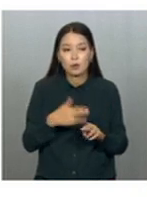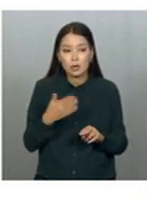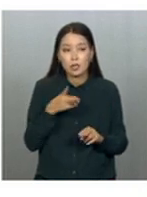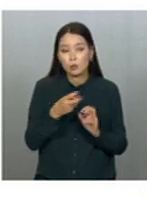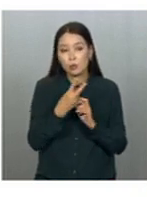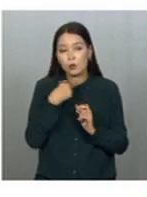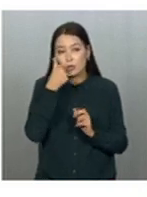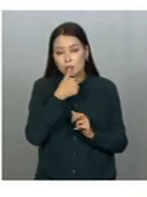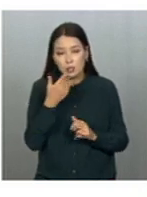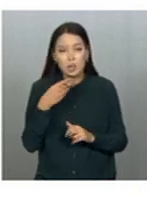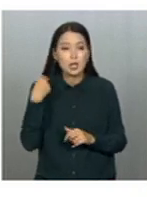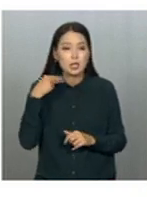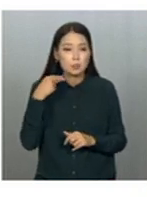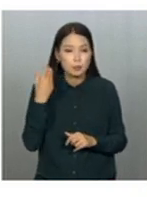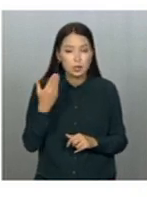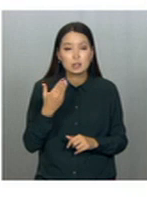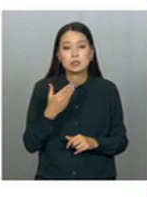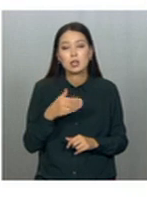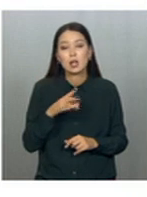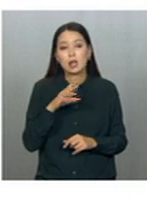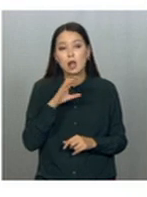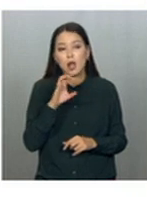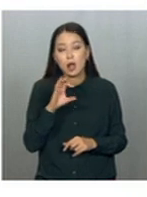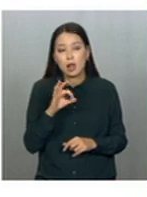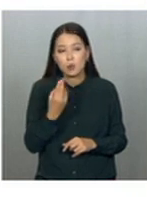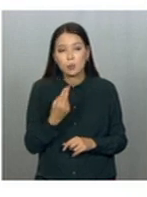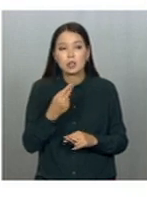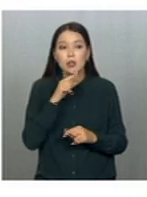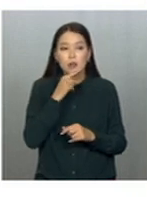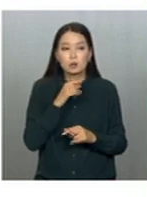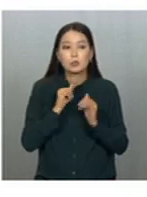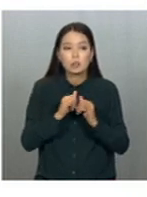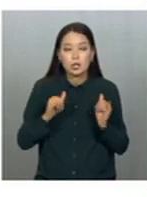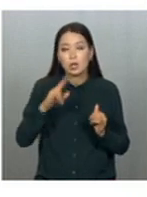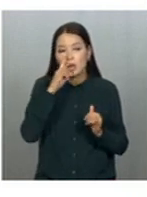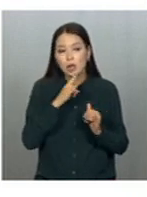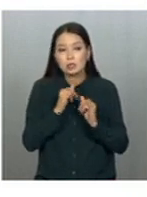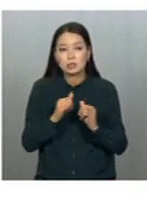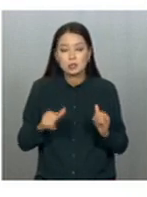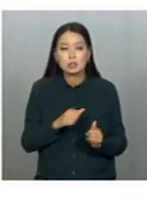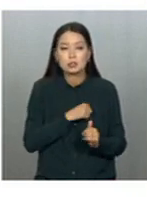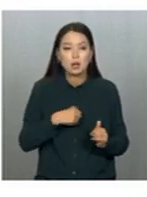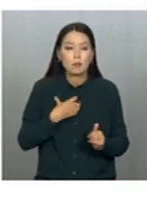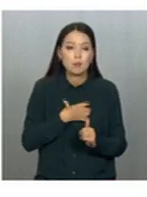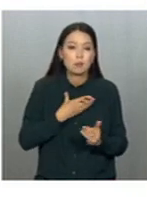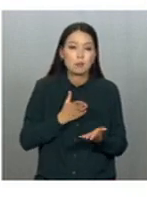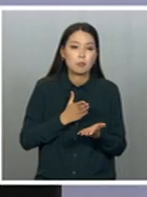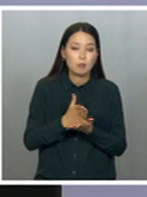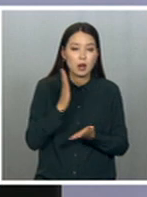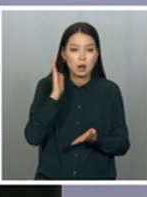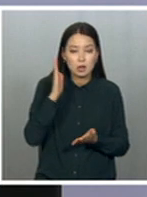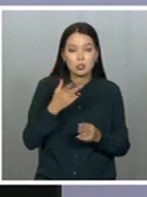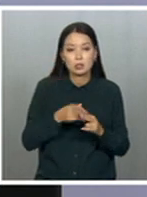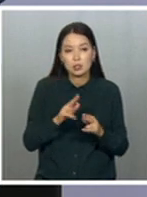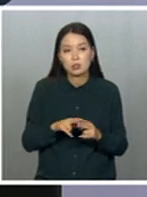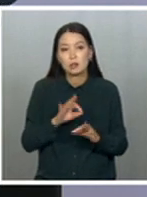басында елбасымыз әлеуметтік экономикалық жаңғырту Қазақстан дамуының басты бағыты деген жолдауын жариялады. Өздеріңізге